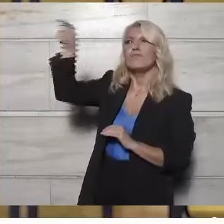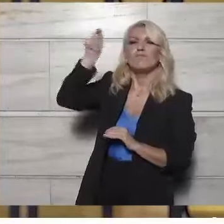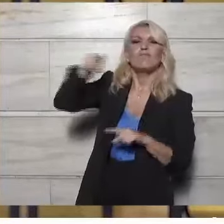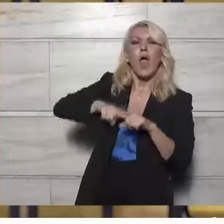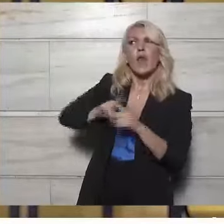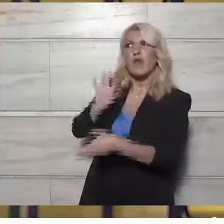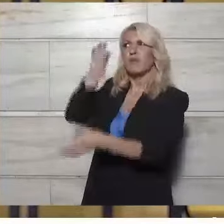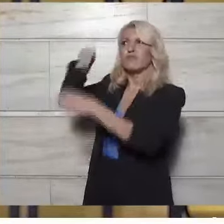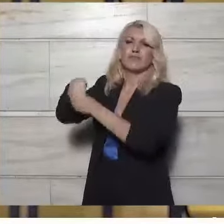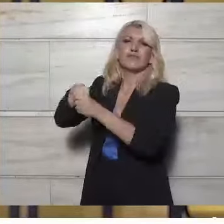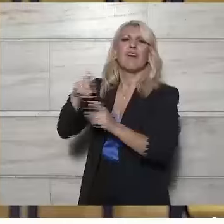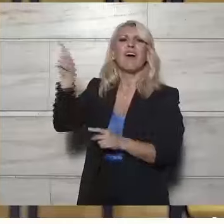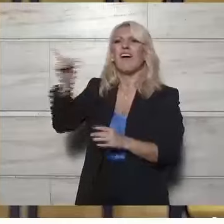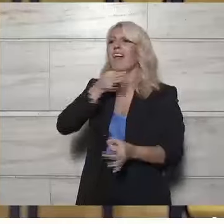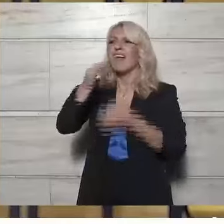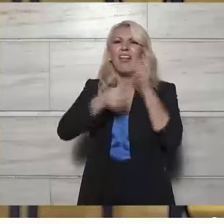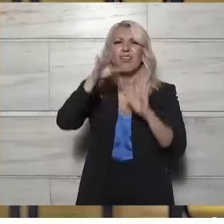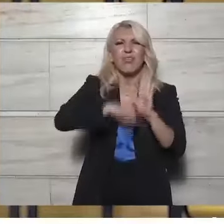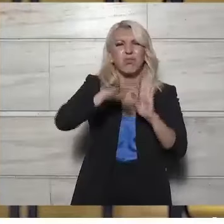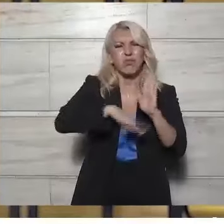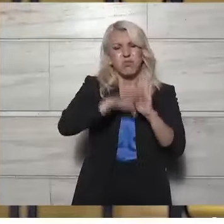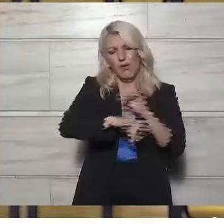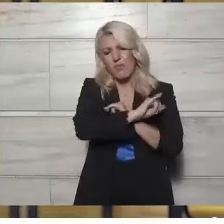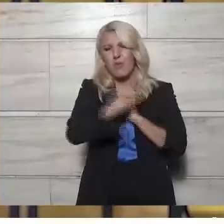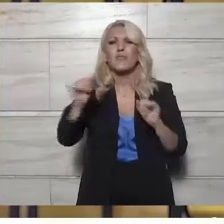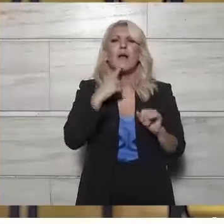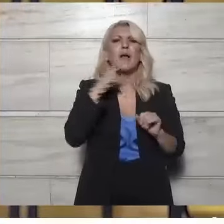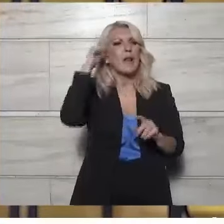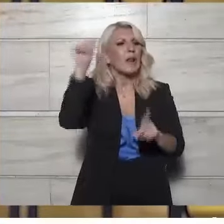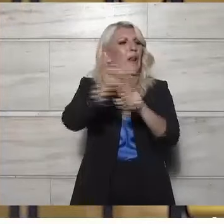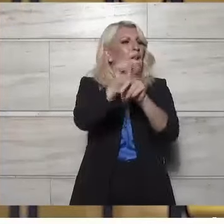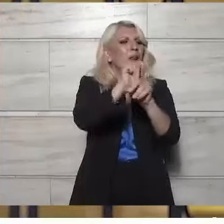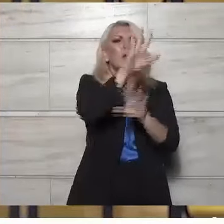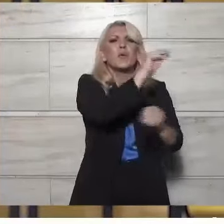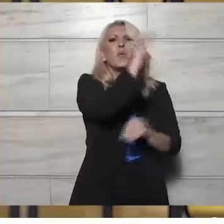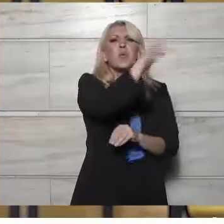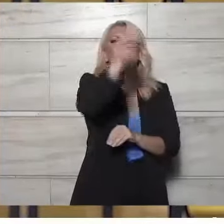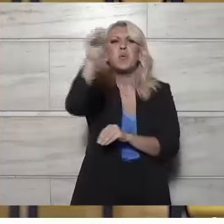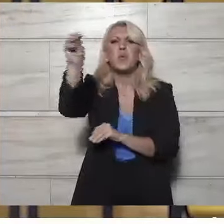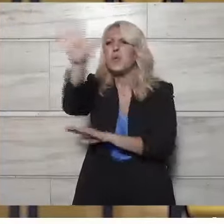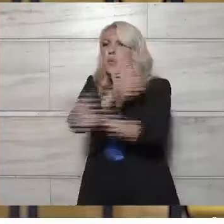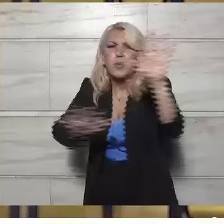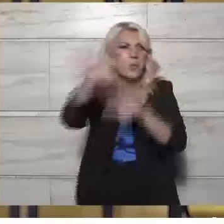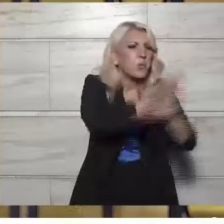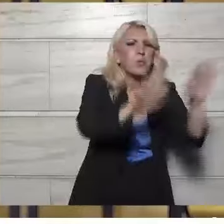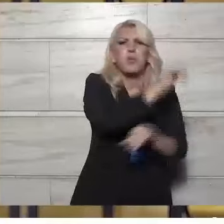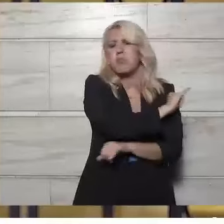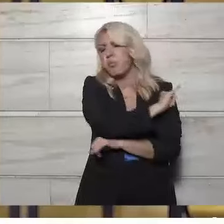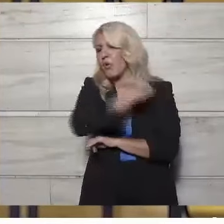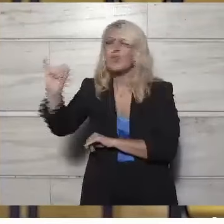αντιλαϊκιστής. Δεν κολάκευσε ποτέ την κοινή γνώμη. Ήταν ένας πολιτικός